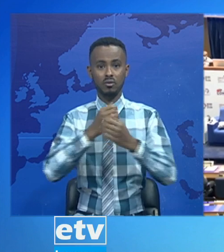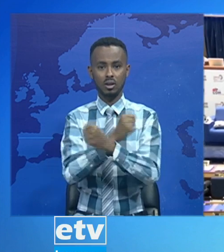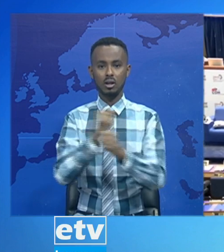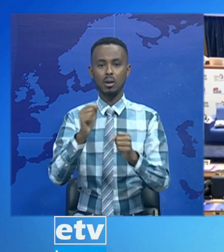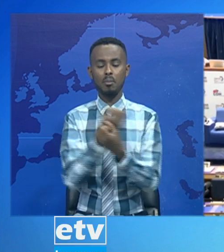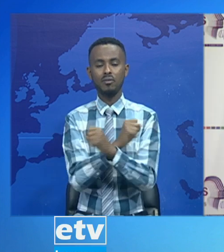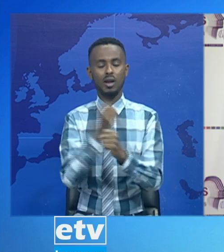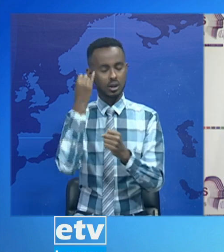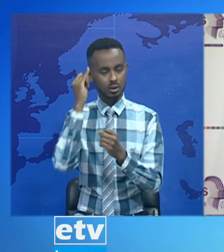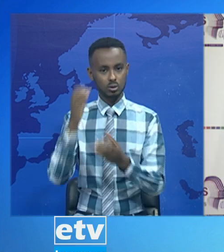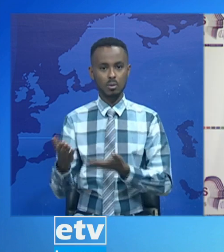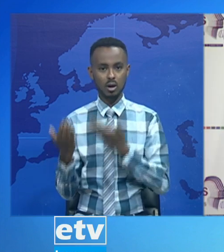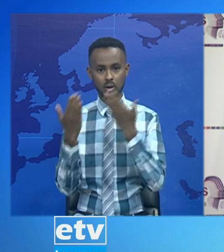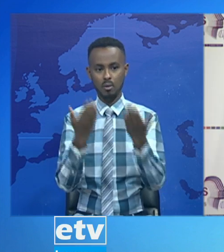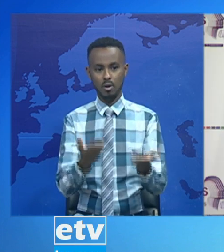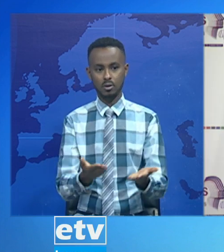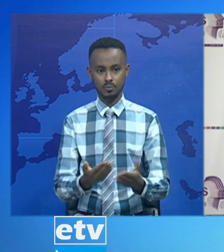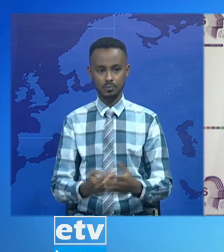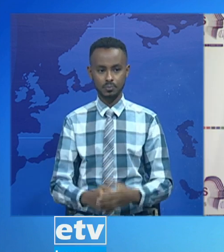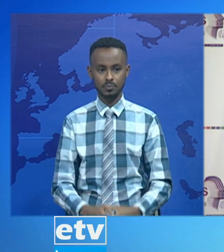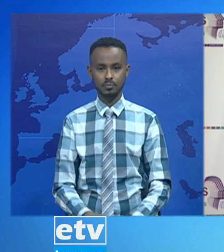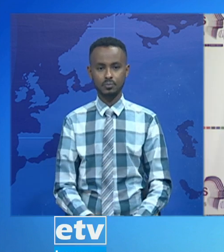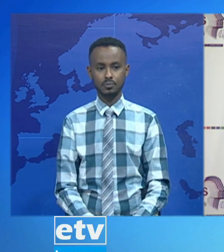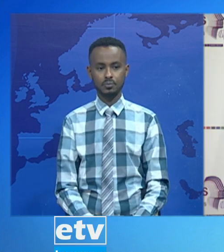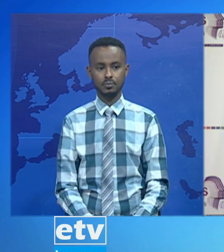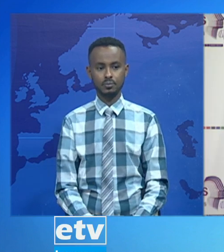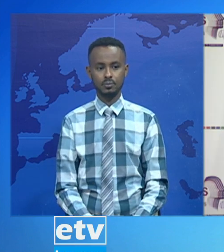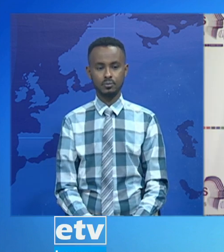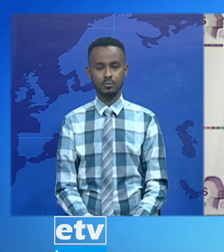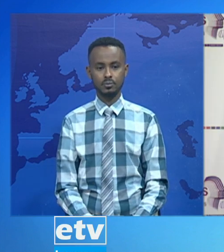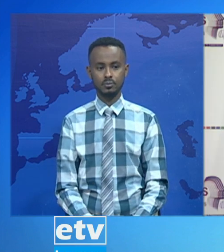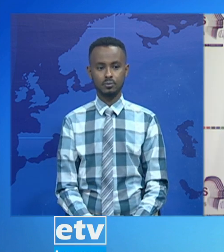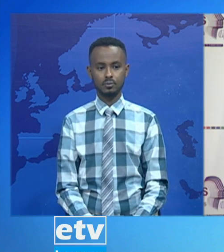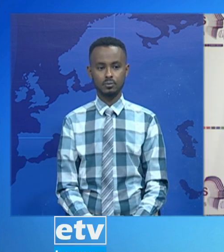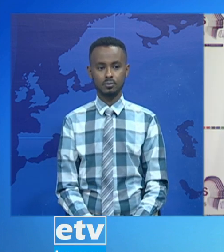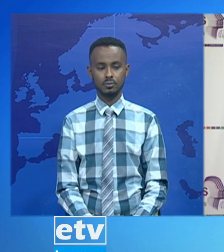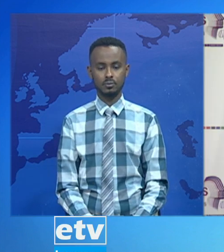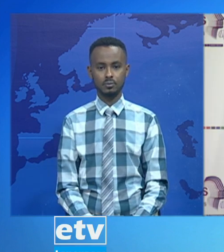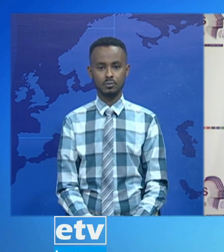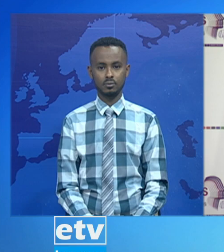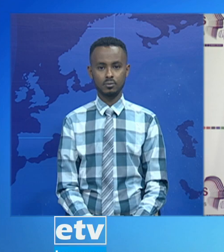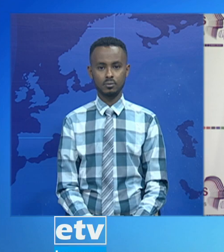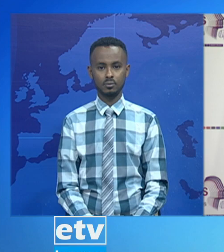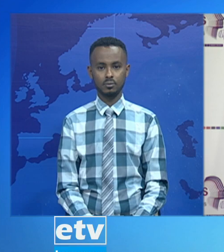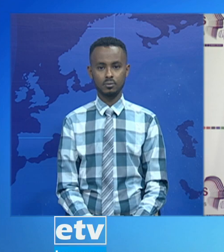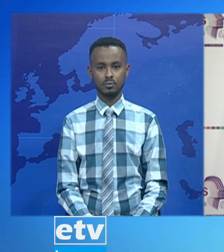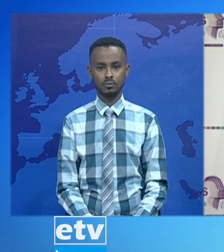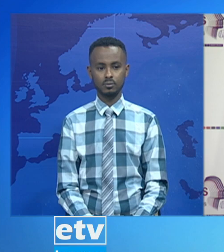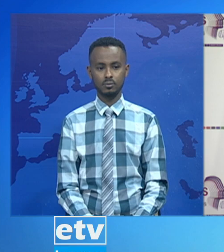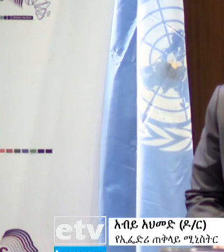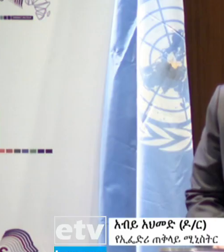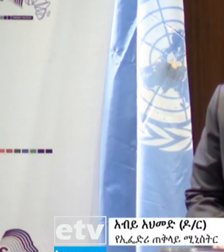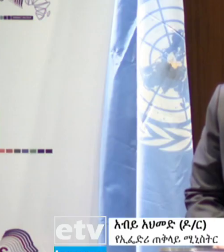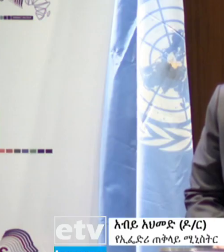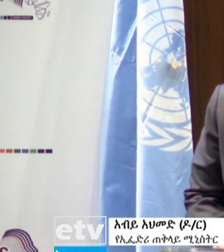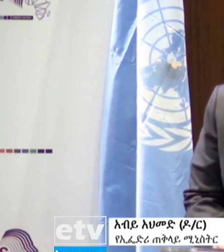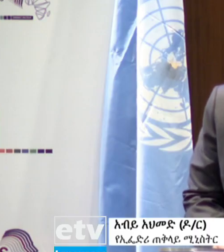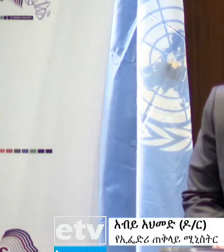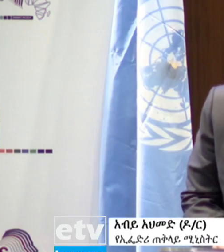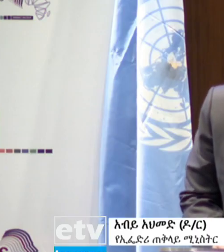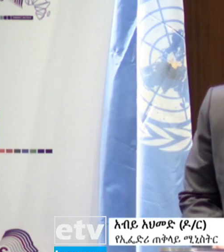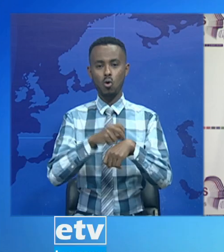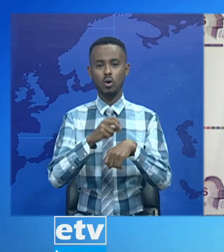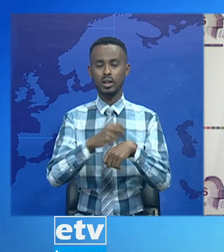ያሉትን ማቅርበዋል። Each one of us must get at least 3 crucial agenda items right. በአሁኑ